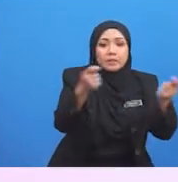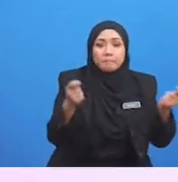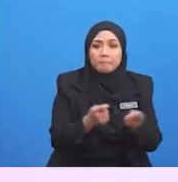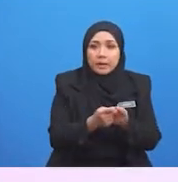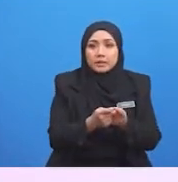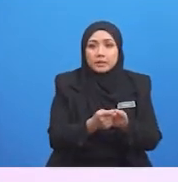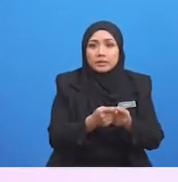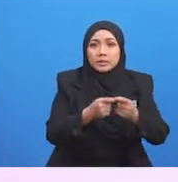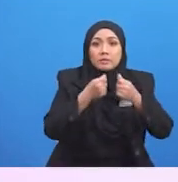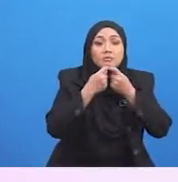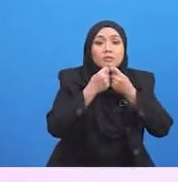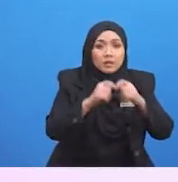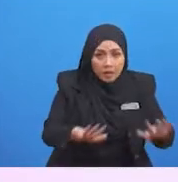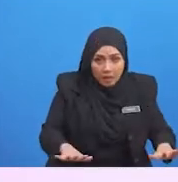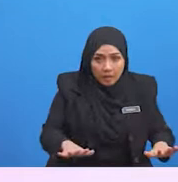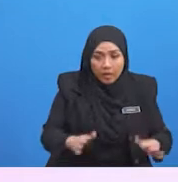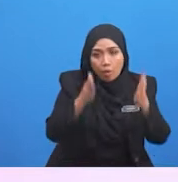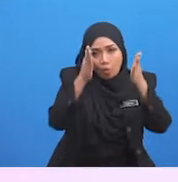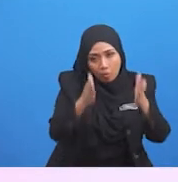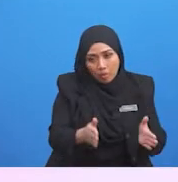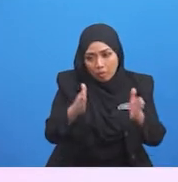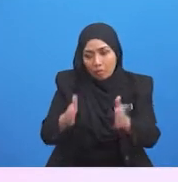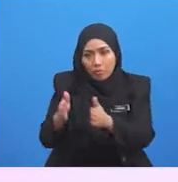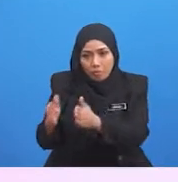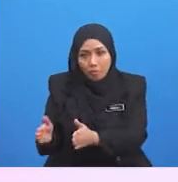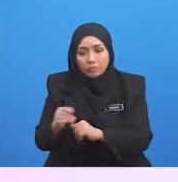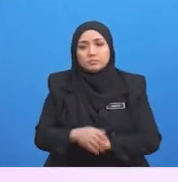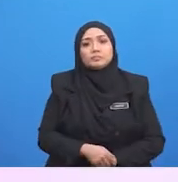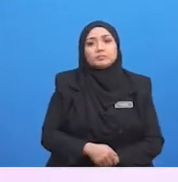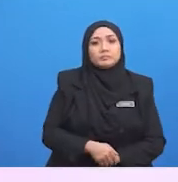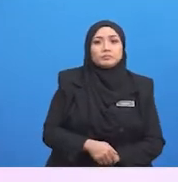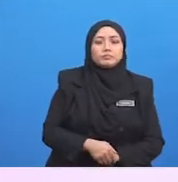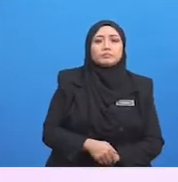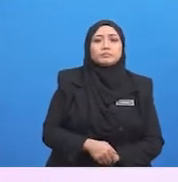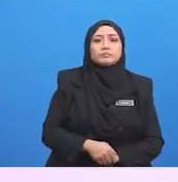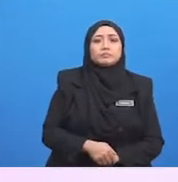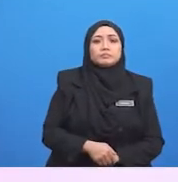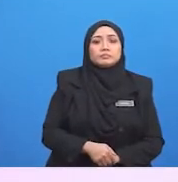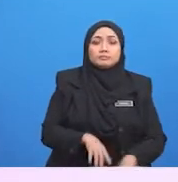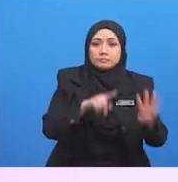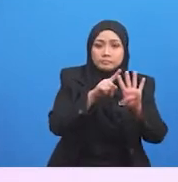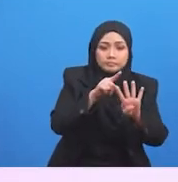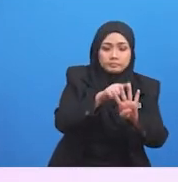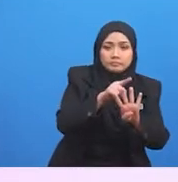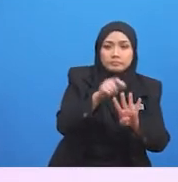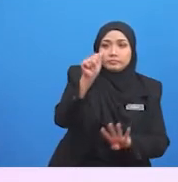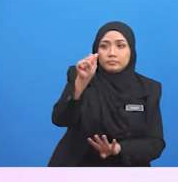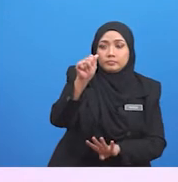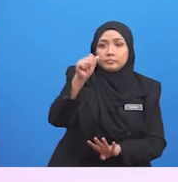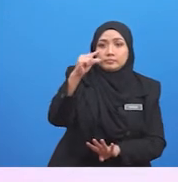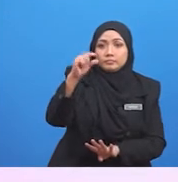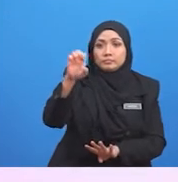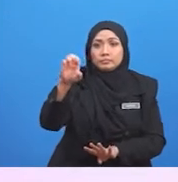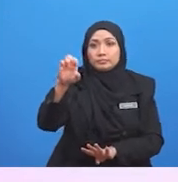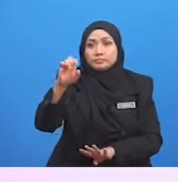memudahkan pengguna sampai dan membeli produk daripada peruncit. Seterusnya yang keempat adalah ejen. Ejen